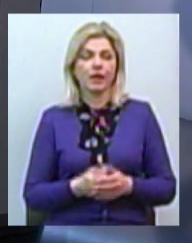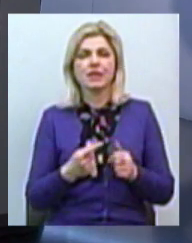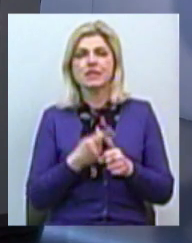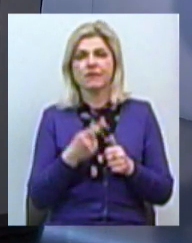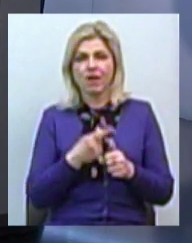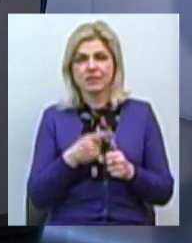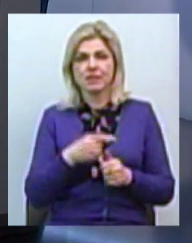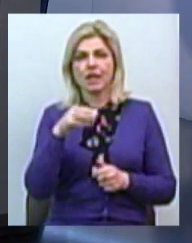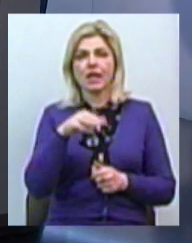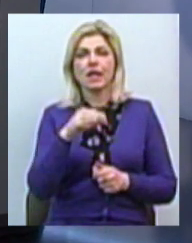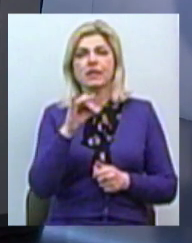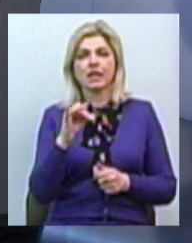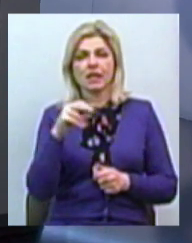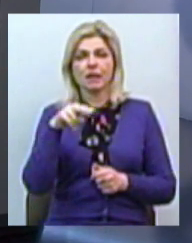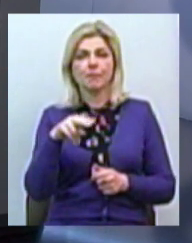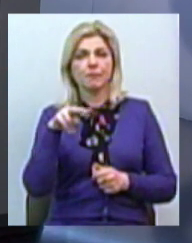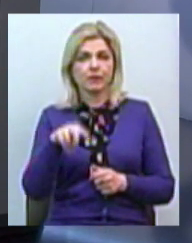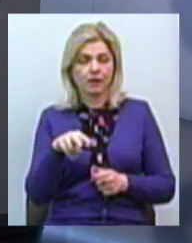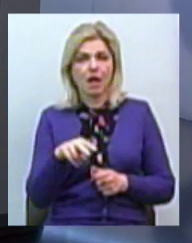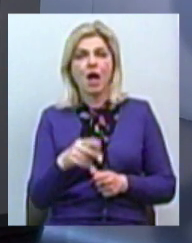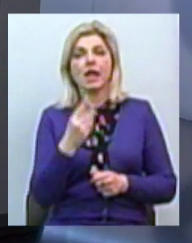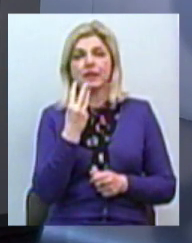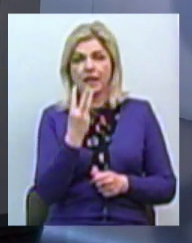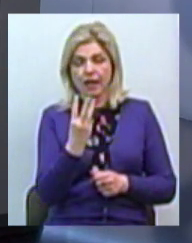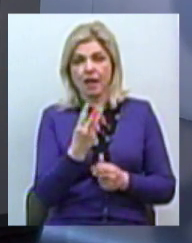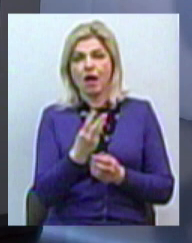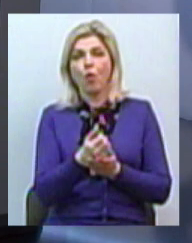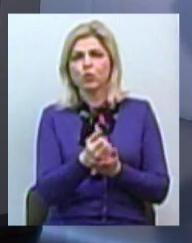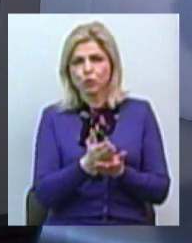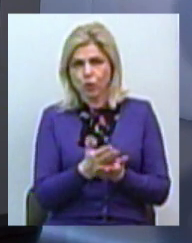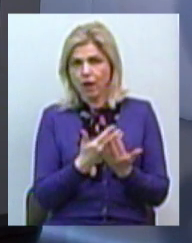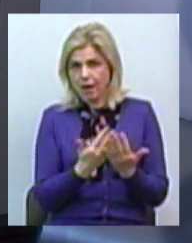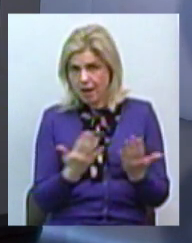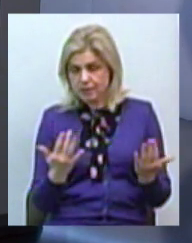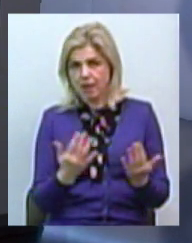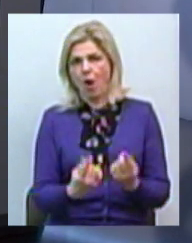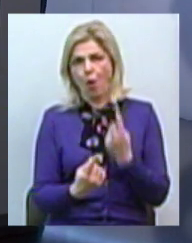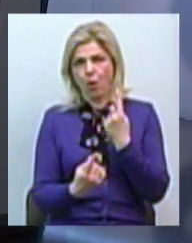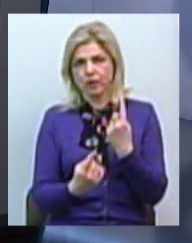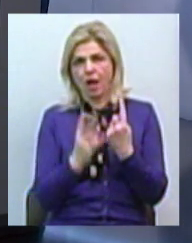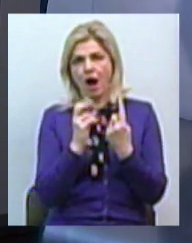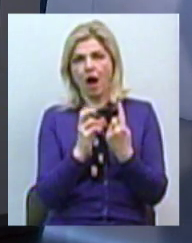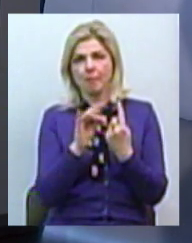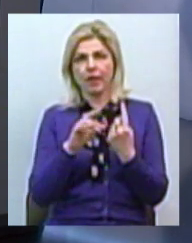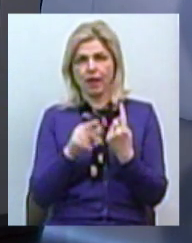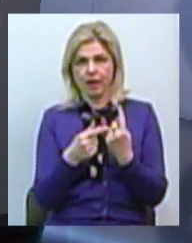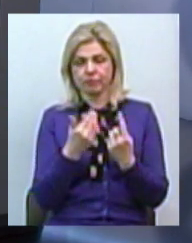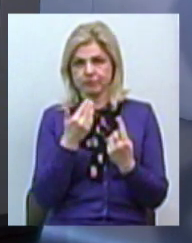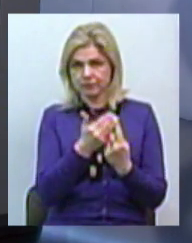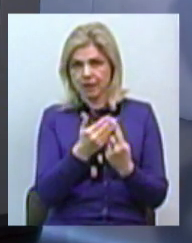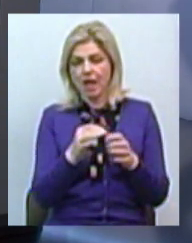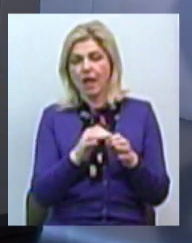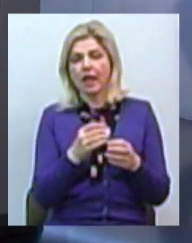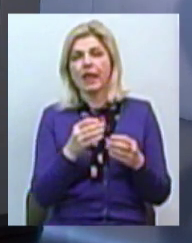три послуги надаються одним типом кабелю. Це, ну, будемо казати, інтернет-кабель, так, щоб не вдаватися в